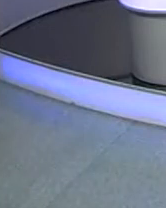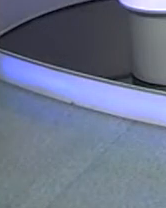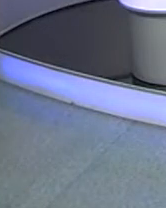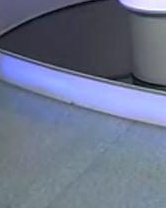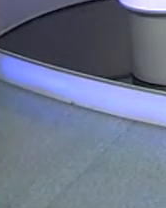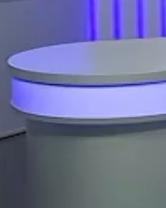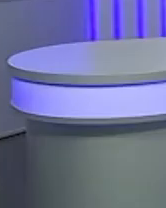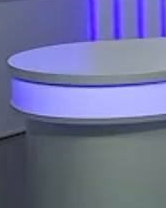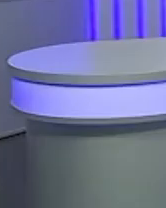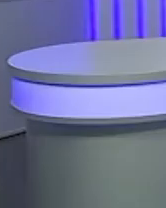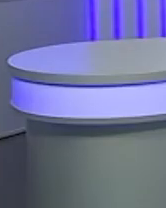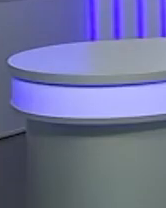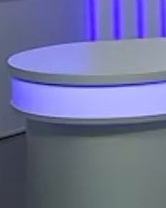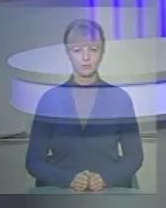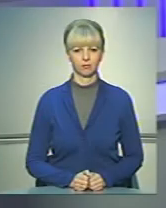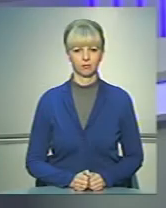Музика